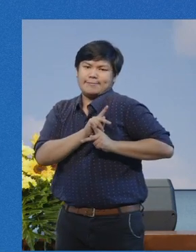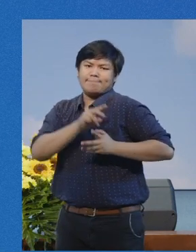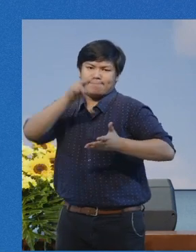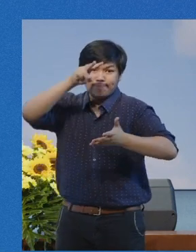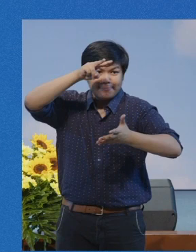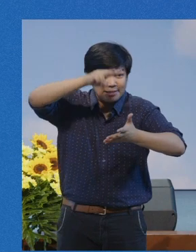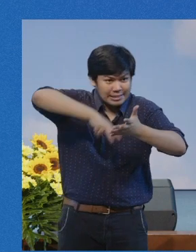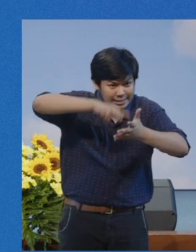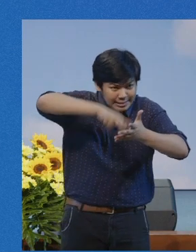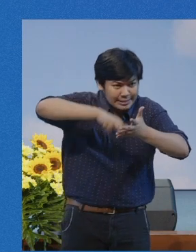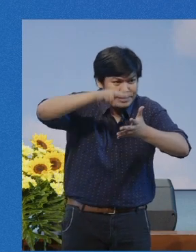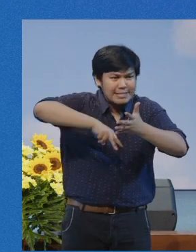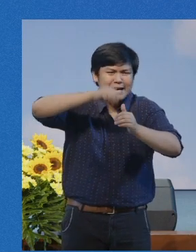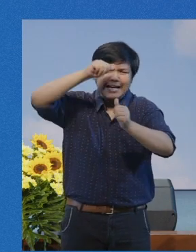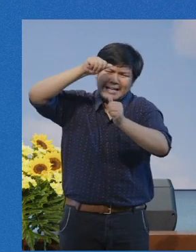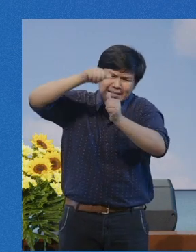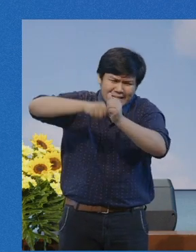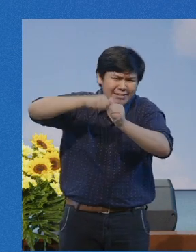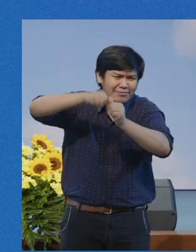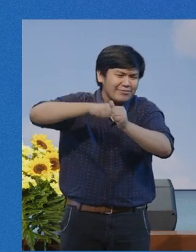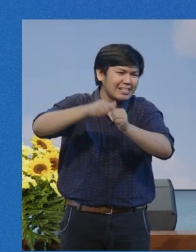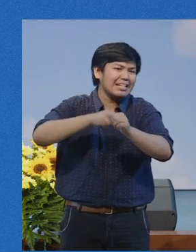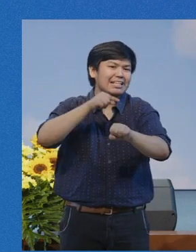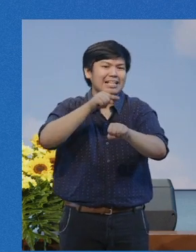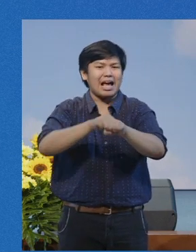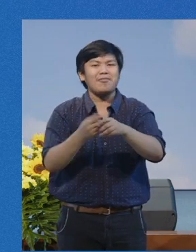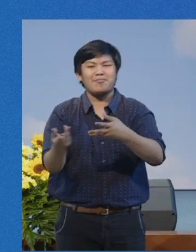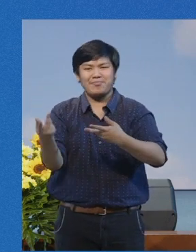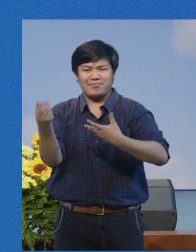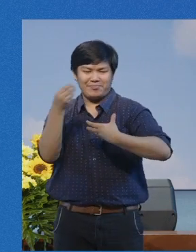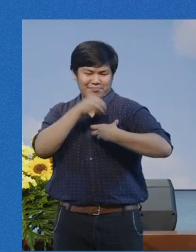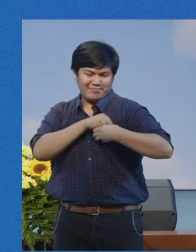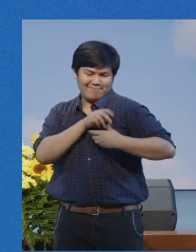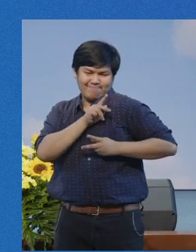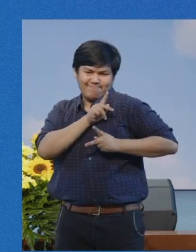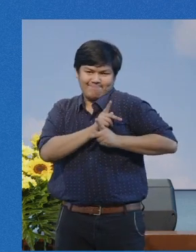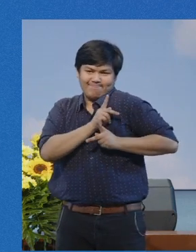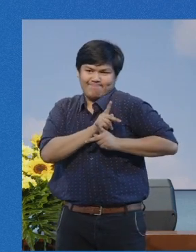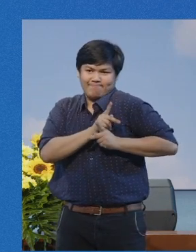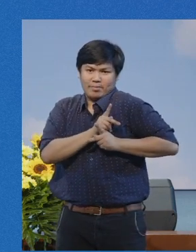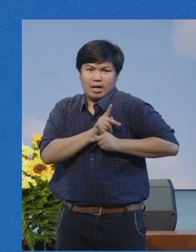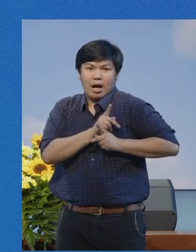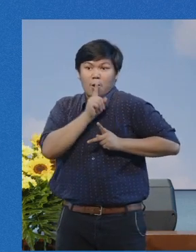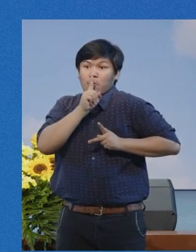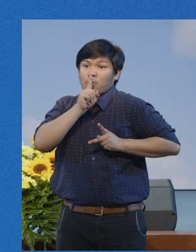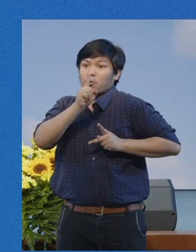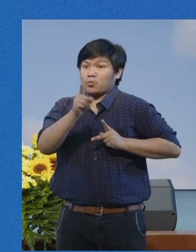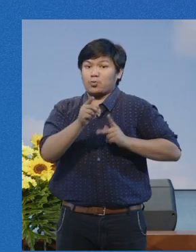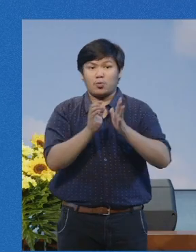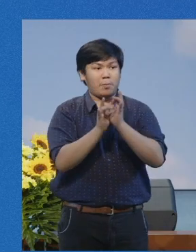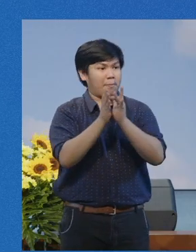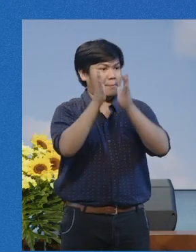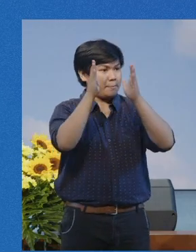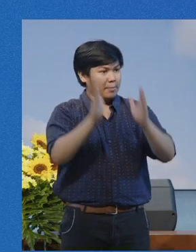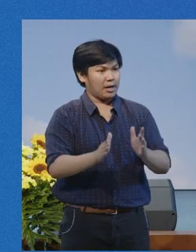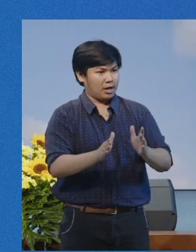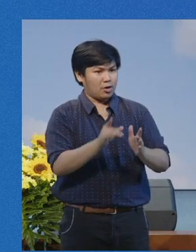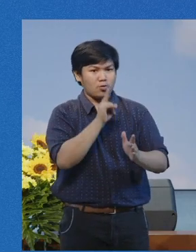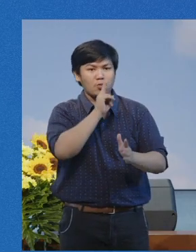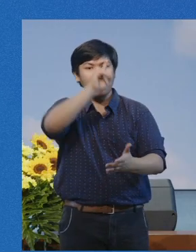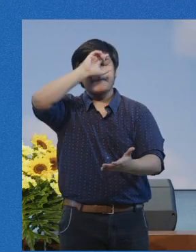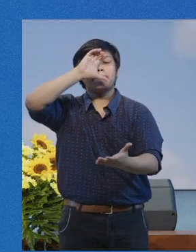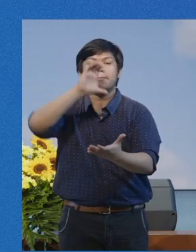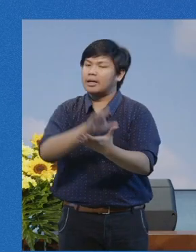at sinusunod at isinasa puso. So, ang Kristiyano, ang tunay na Kristiyano ay